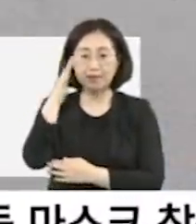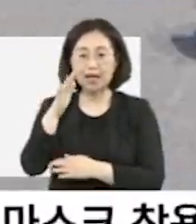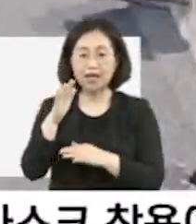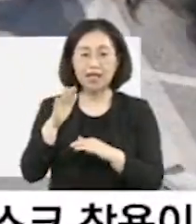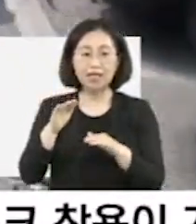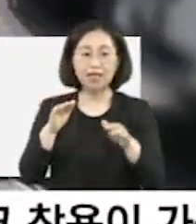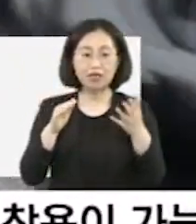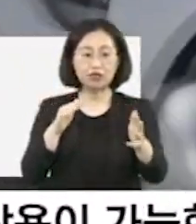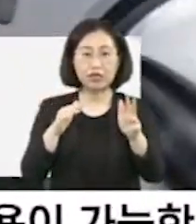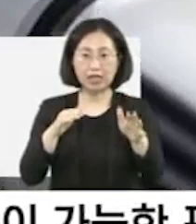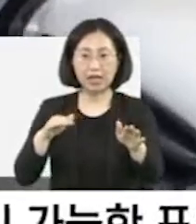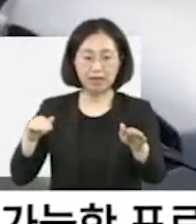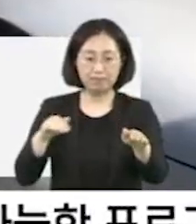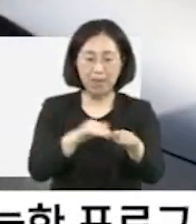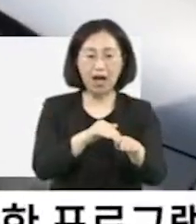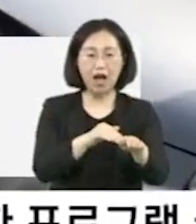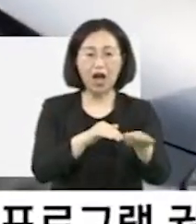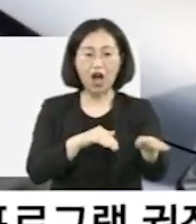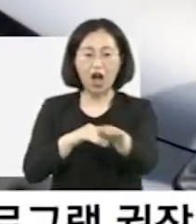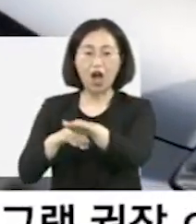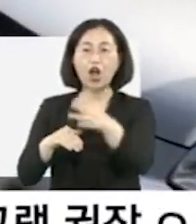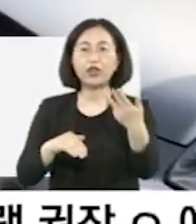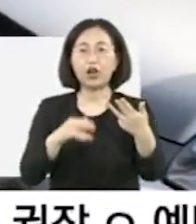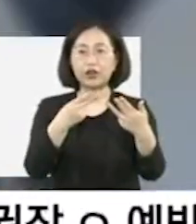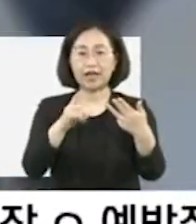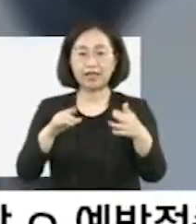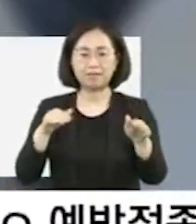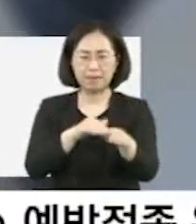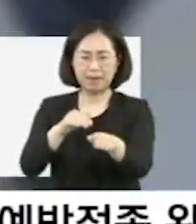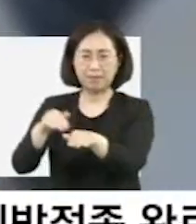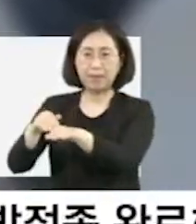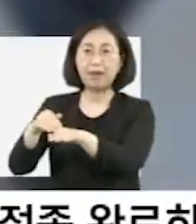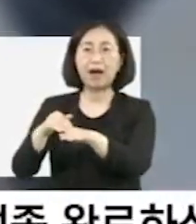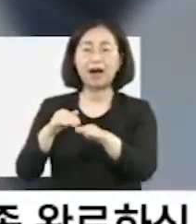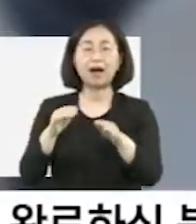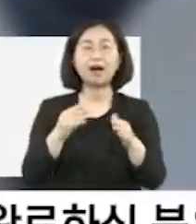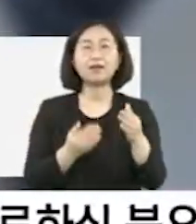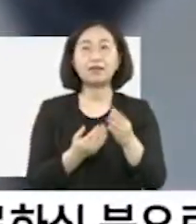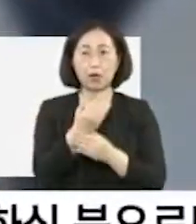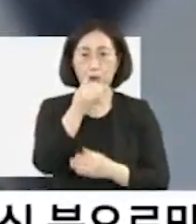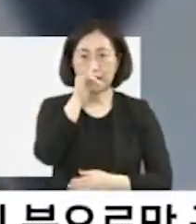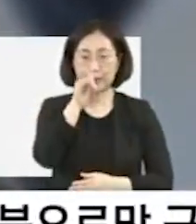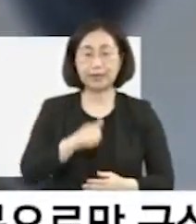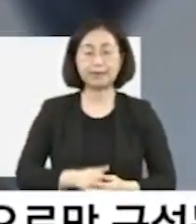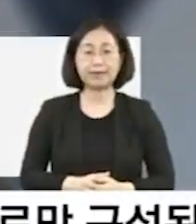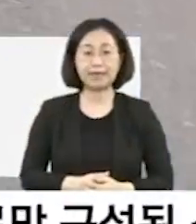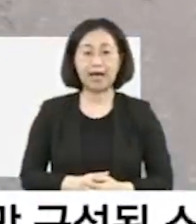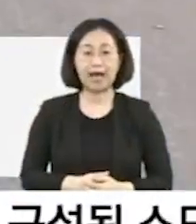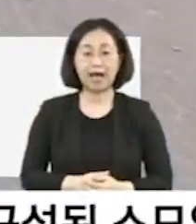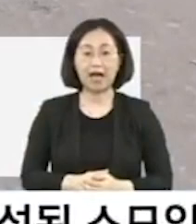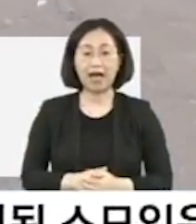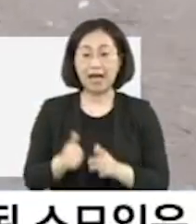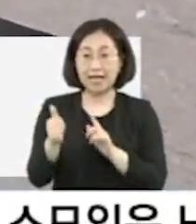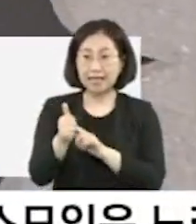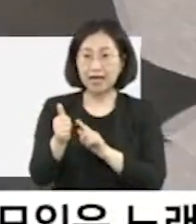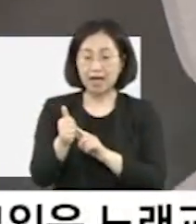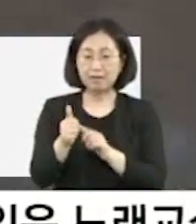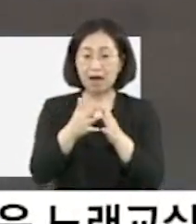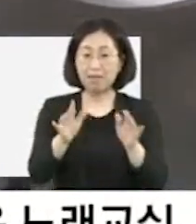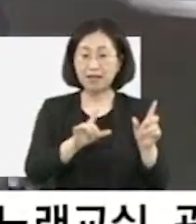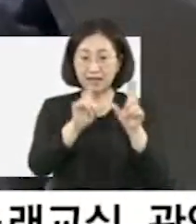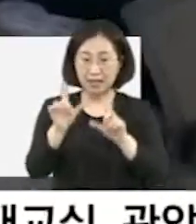돌진하며 지상에 주차돼 있던 차량 8대를 잇따라 들이받는 사고가 발생했습니다. 입주민으로 알려진